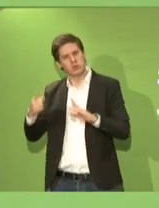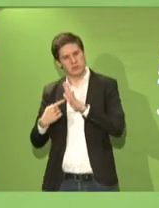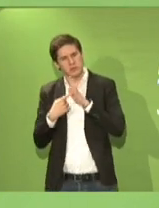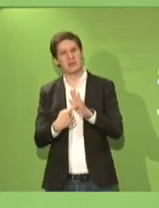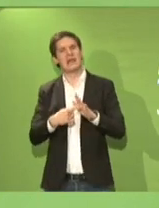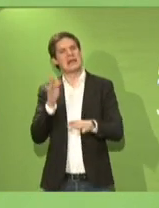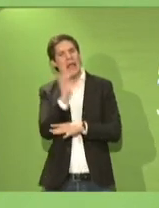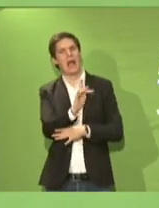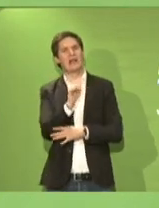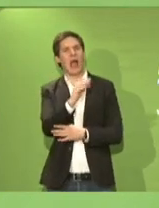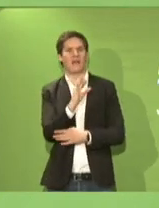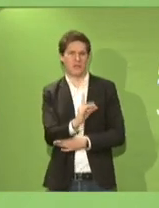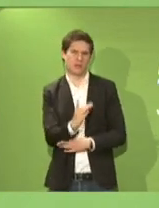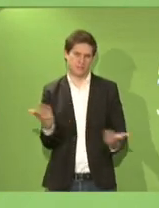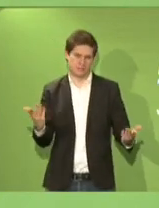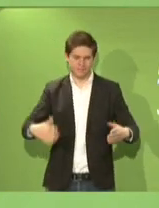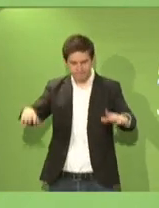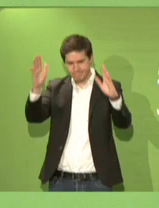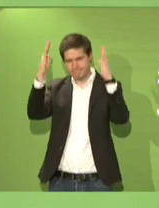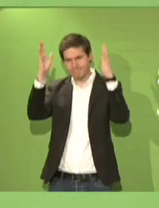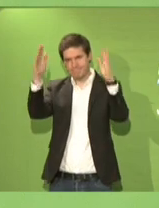liebe Freundinnen und Freunde.